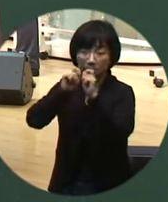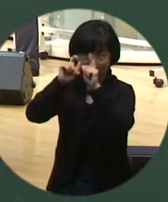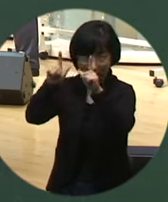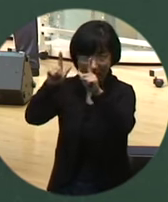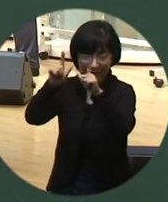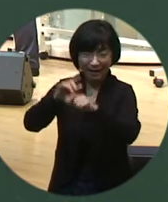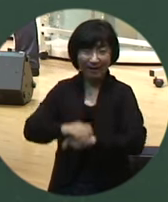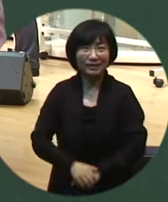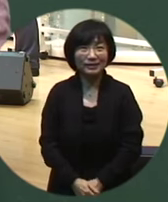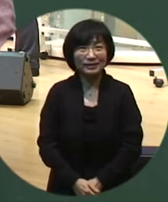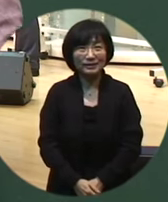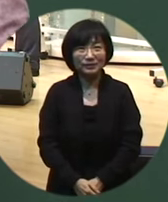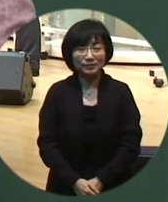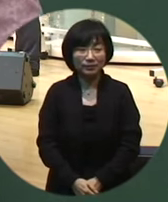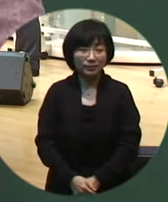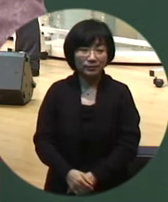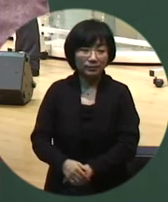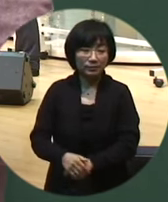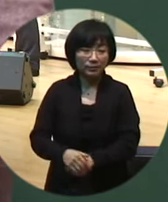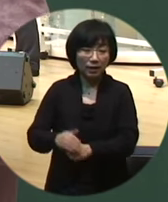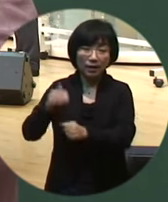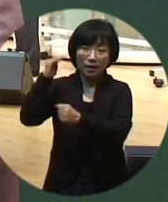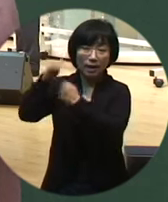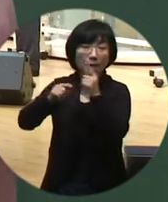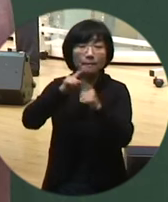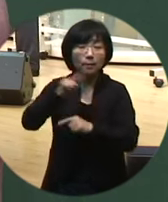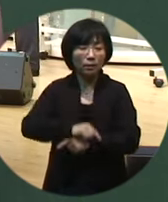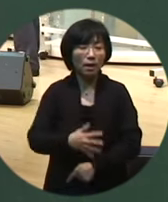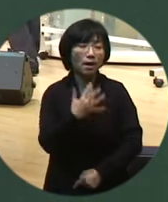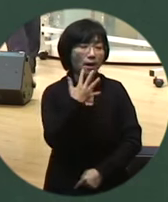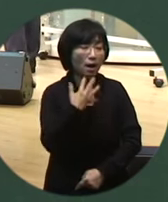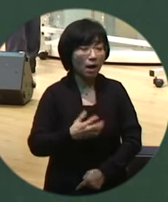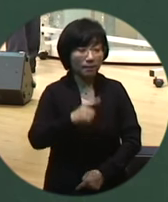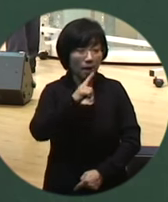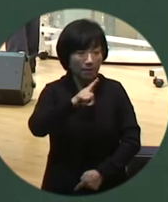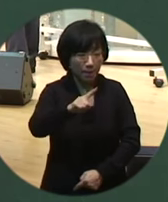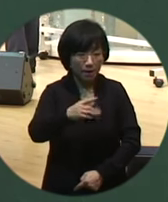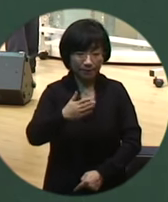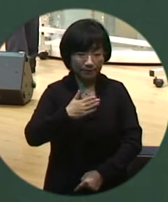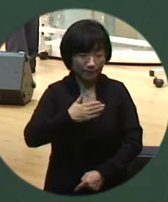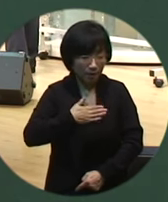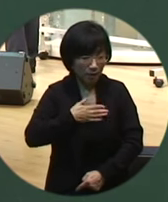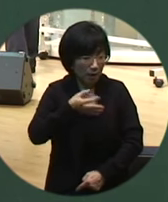내가 너에게 보여줄 땅 Go to the land that I will show you.